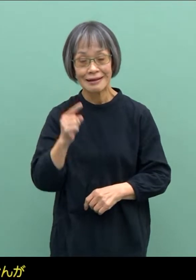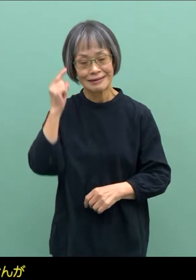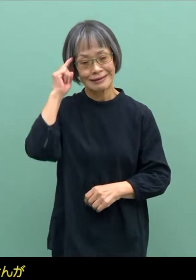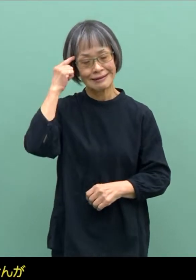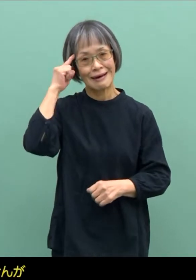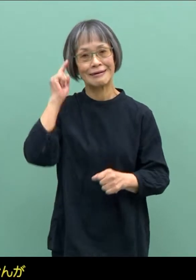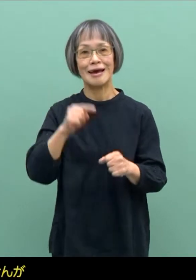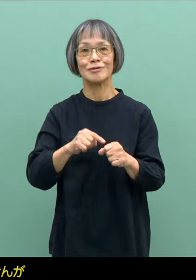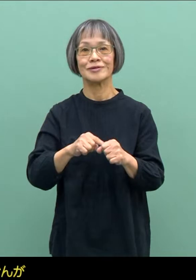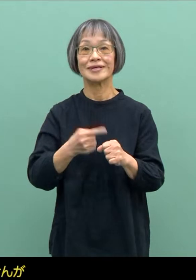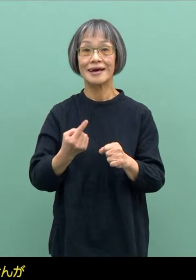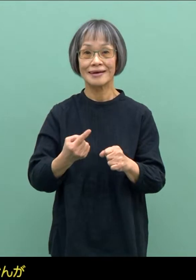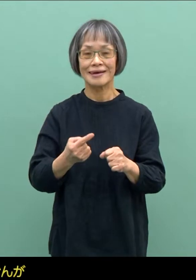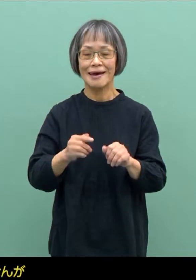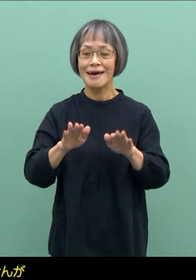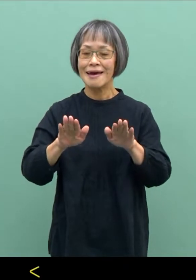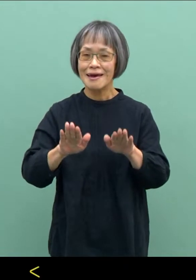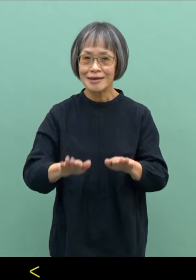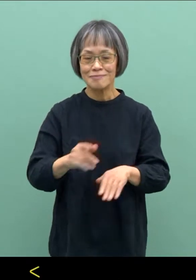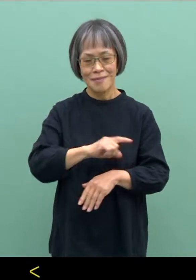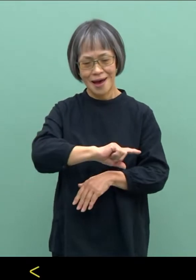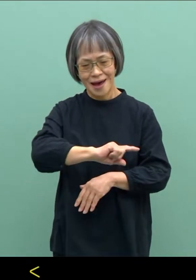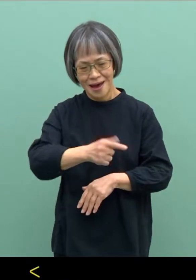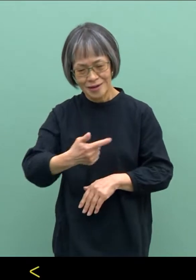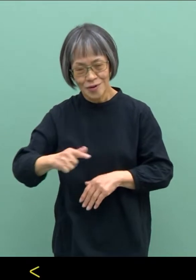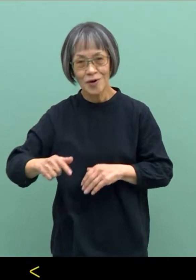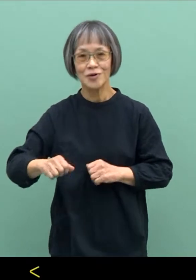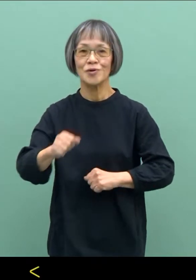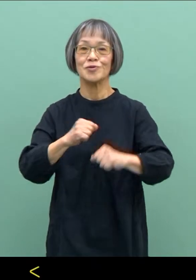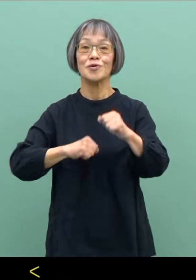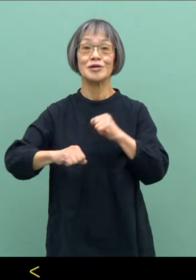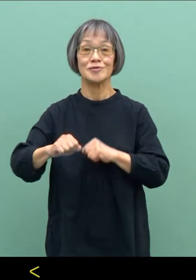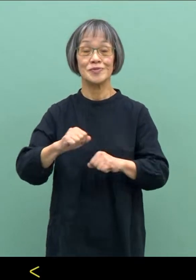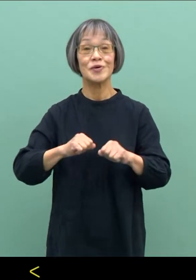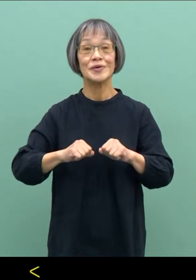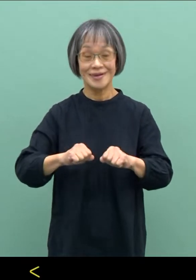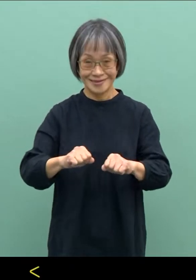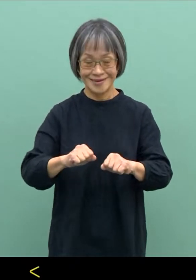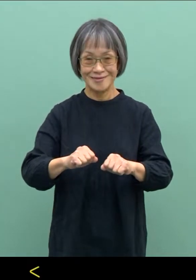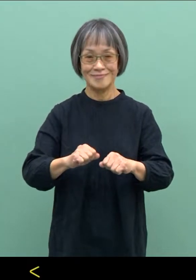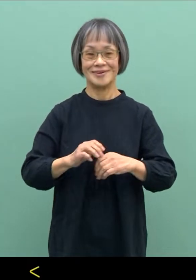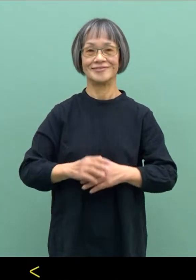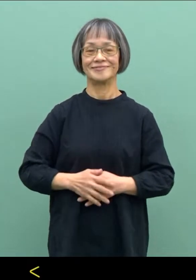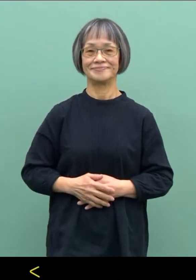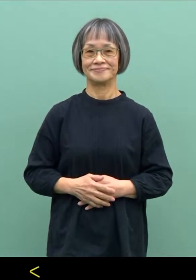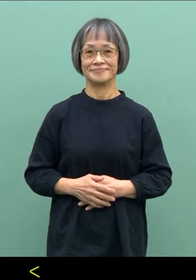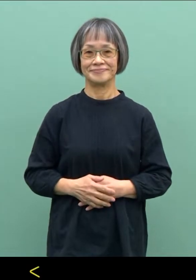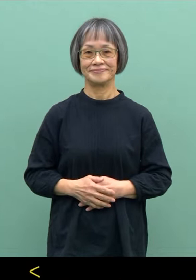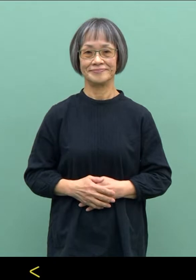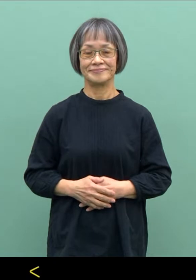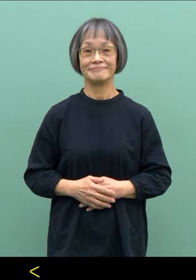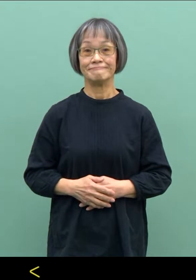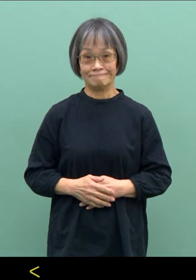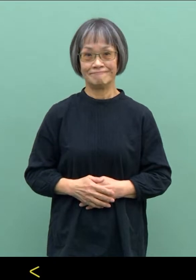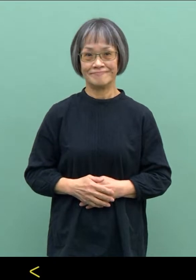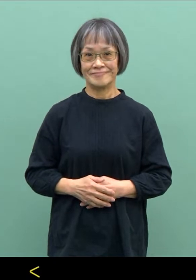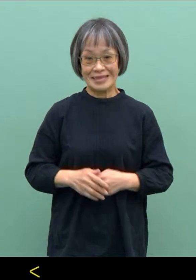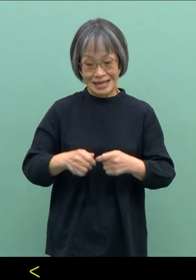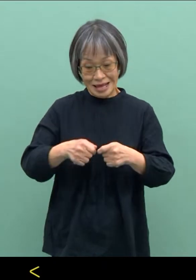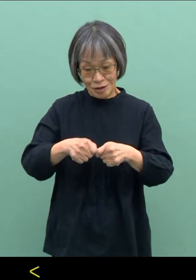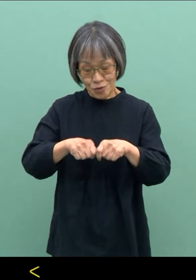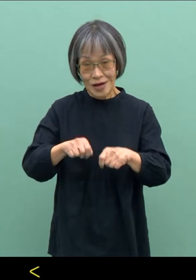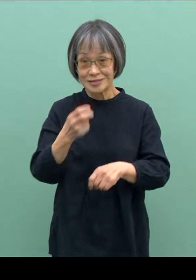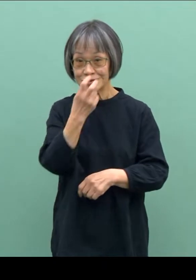か考えるきっかけになっています。県内でも SDGs 達成に向けた様々な取り組みが行われているそうです